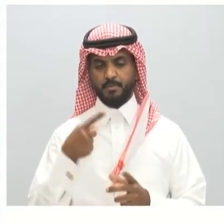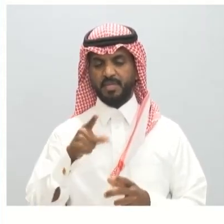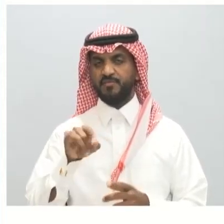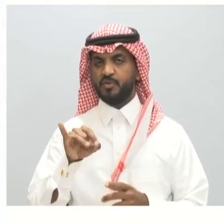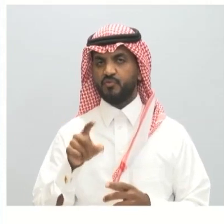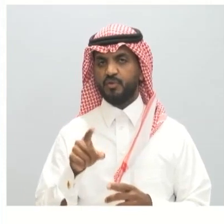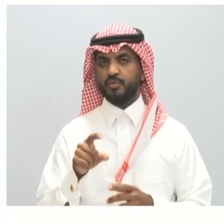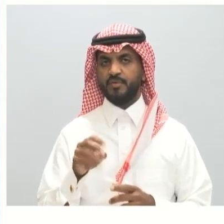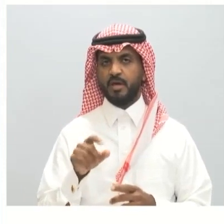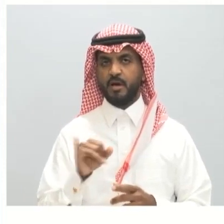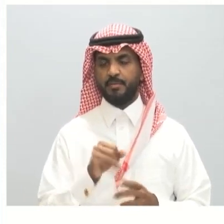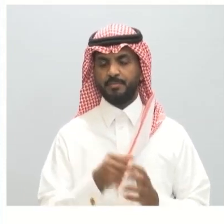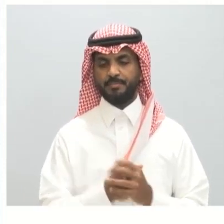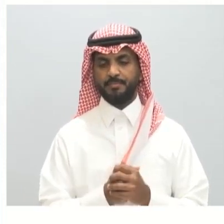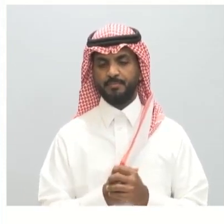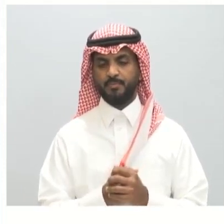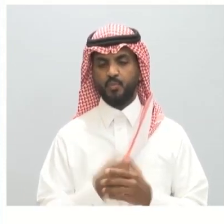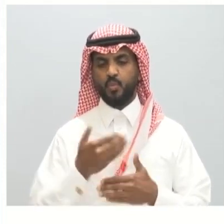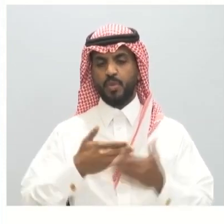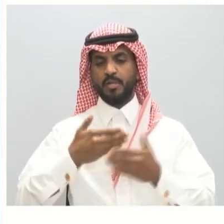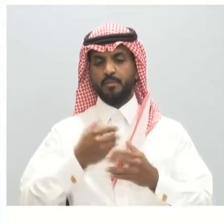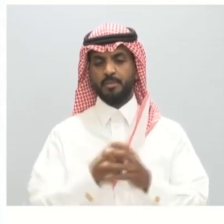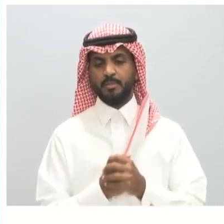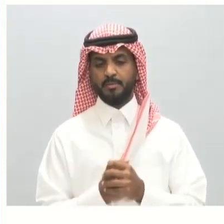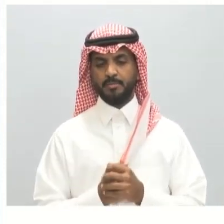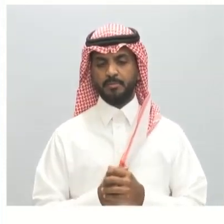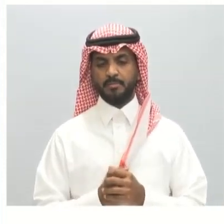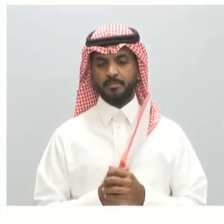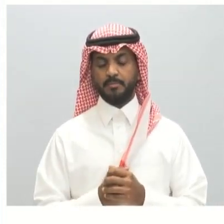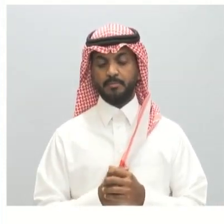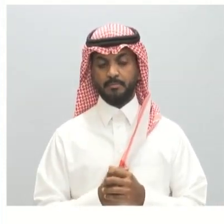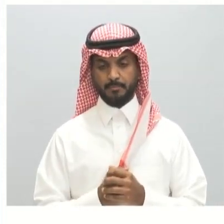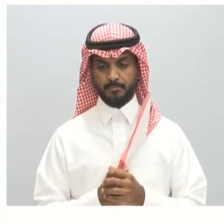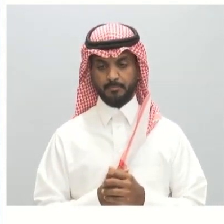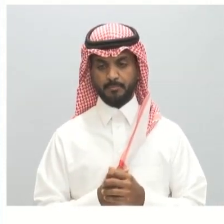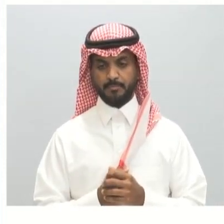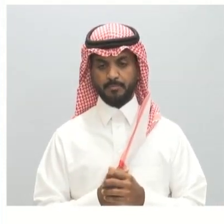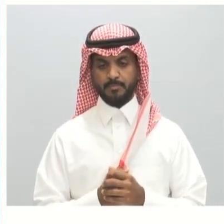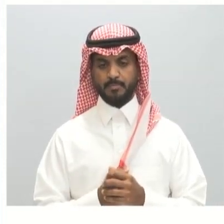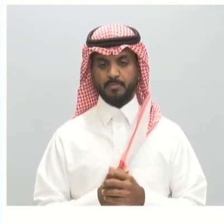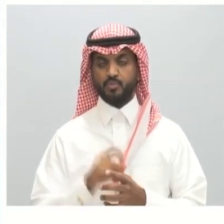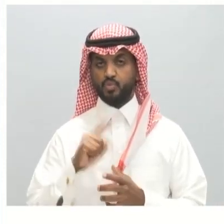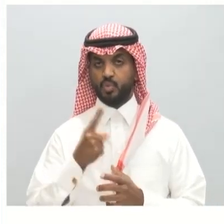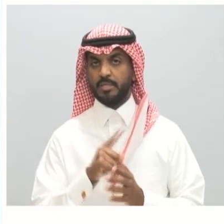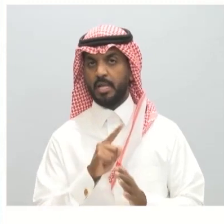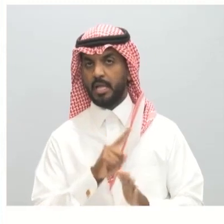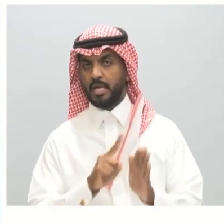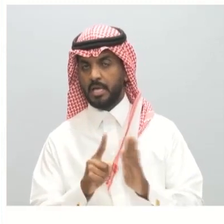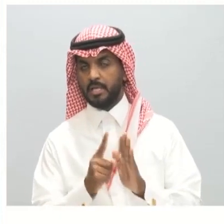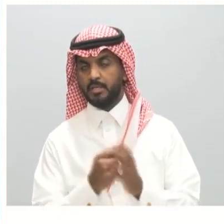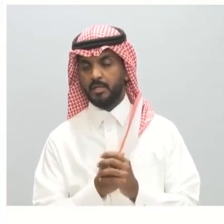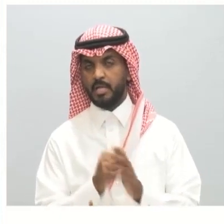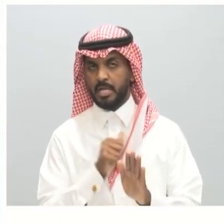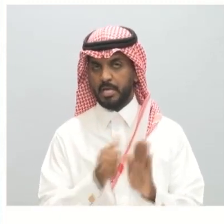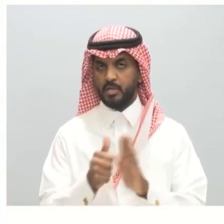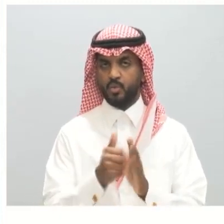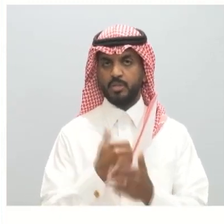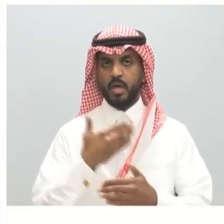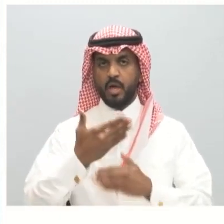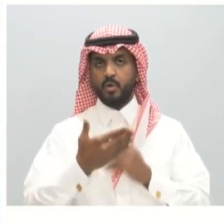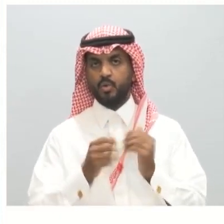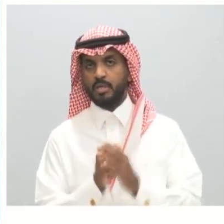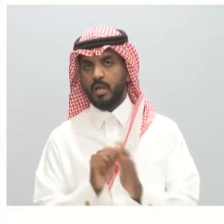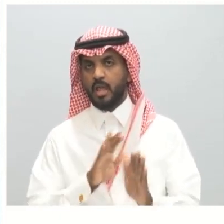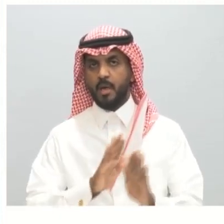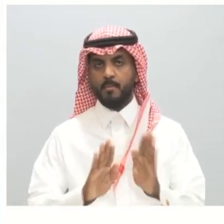في ار طبعا اللبنات لبنات عندما بدات ضبط سرعه القياده والانعطاف والتحرك الى الامام